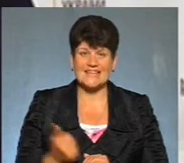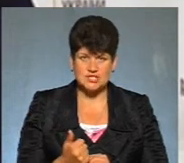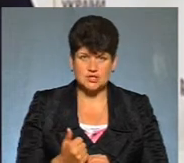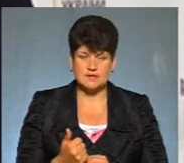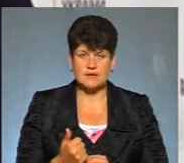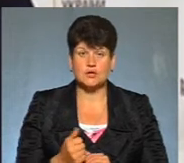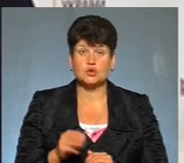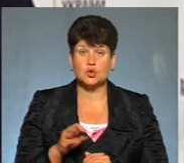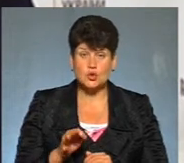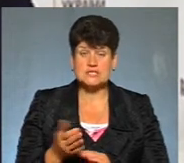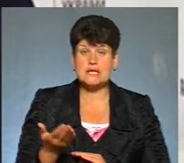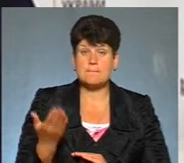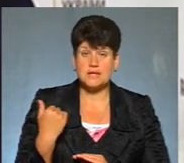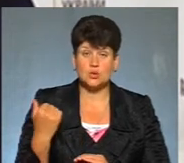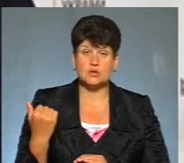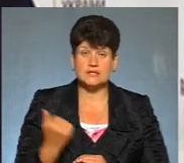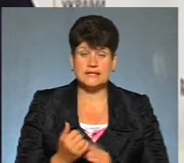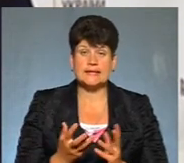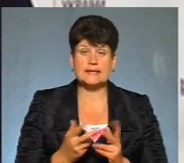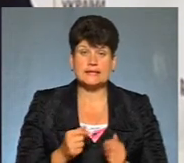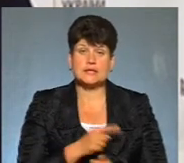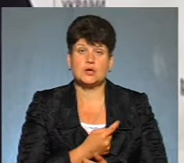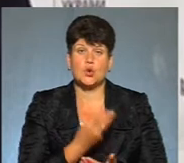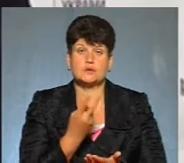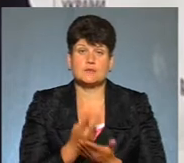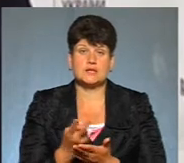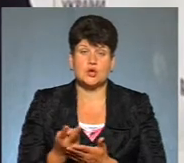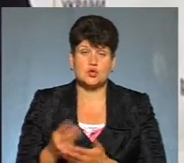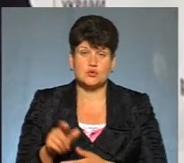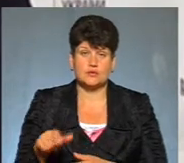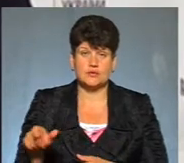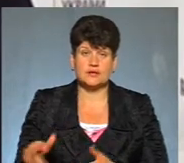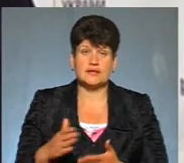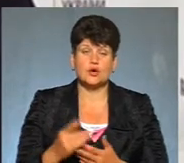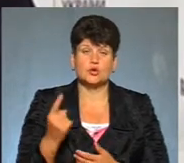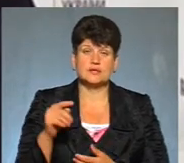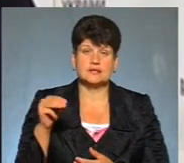742. То за минулий тиждень кількість госпіталізованих осіб складає